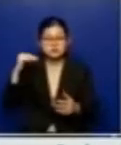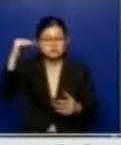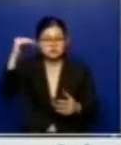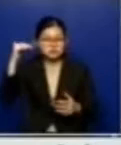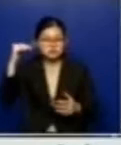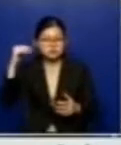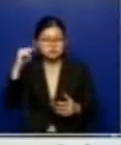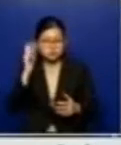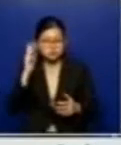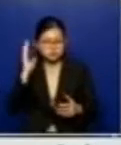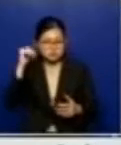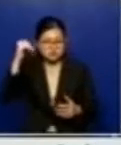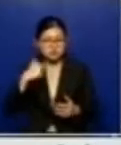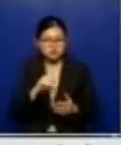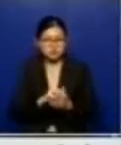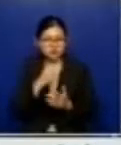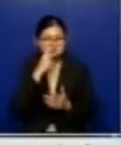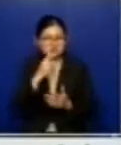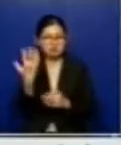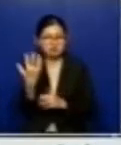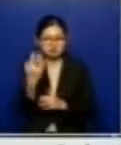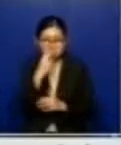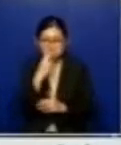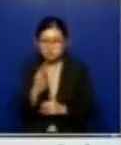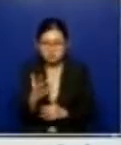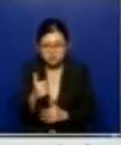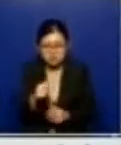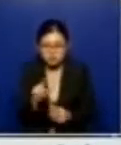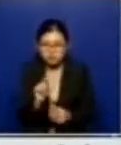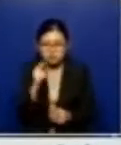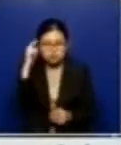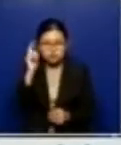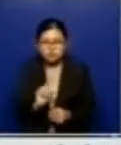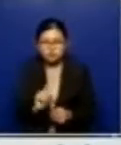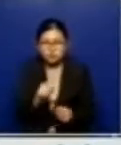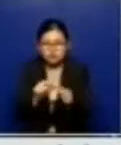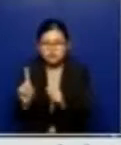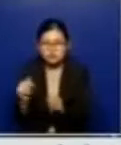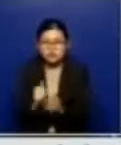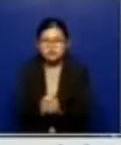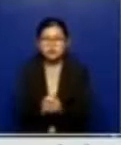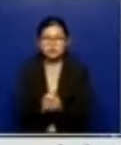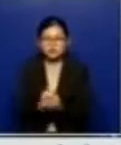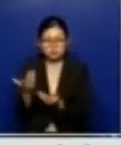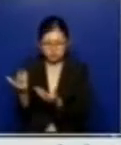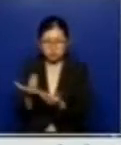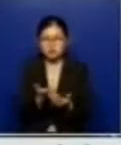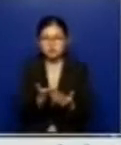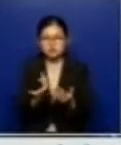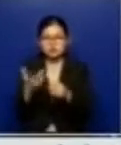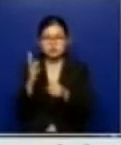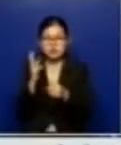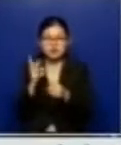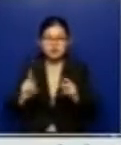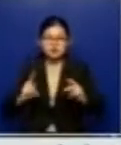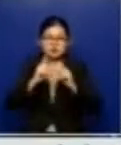ก็ไม่เห็นในหน้าจอทีวีเลยไม่รู้ว่าท่านไปทำอะไรที่ไหนนะครับยังไงก็ช่วยมาเป่าประกาศว่ากระ